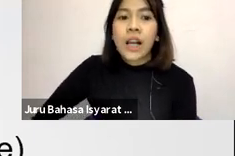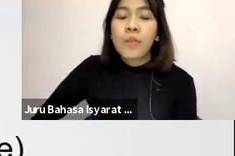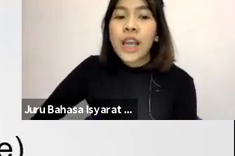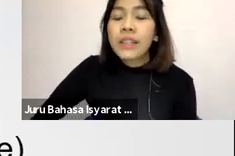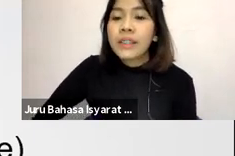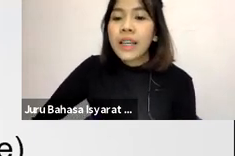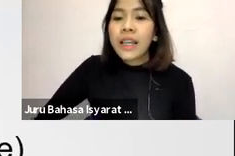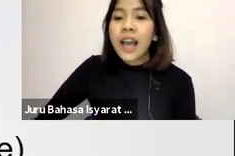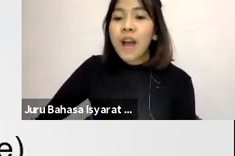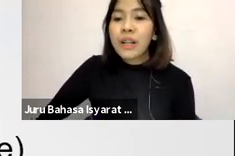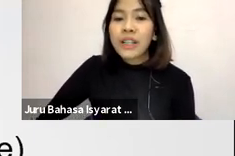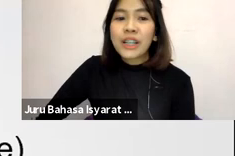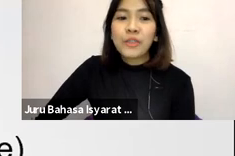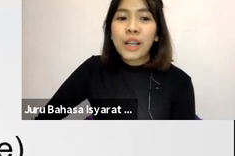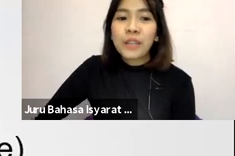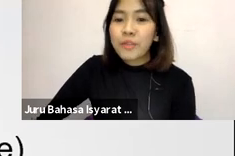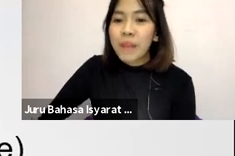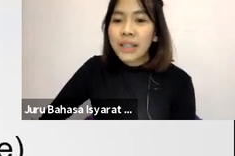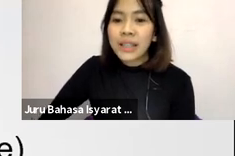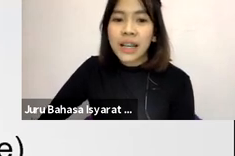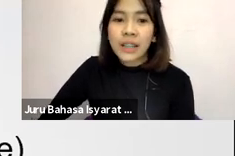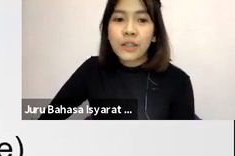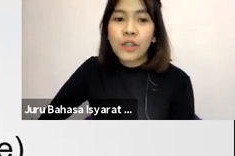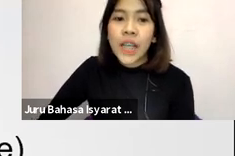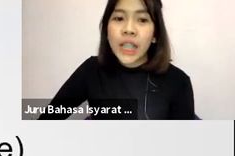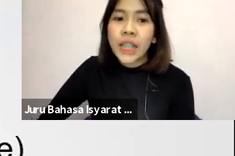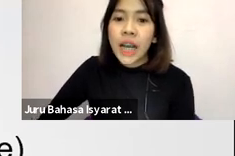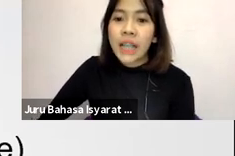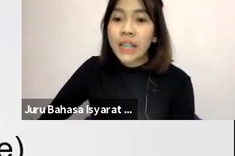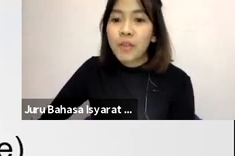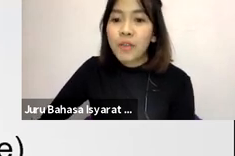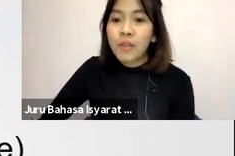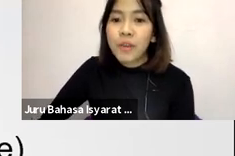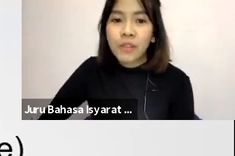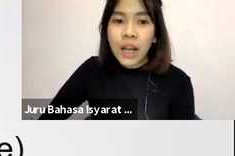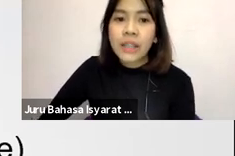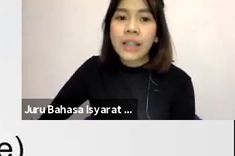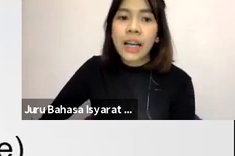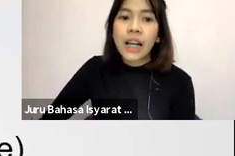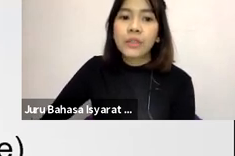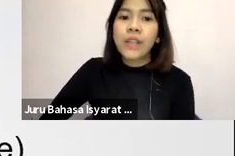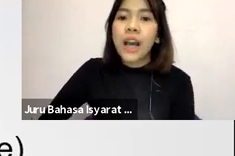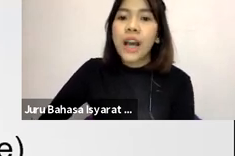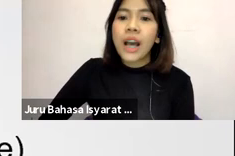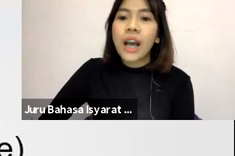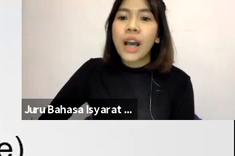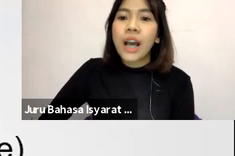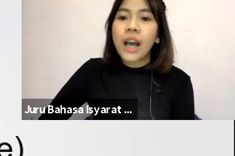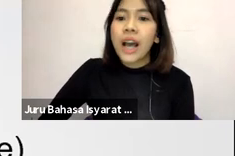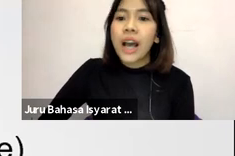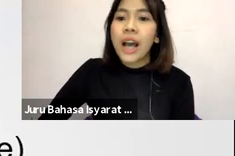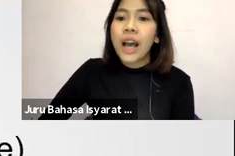kemudian yang awalnya jumlah juru bahasa isyarat di Jogja ini hanya 12v sekarang sudah ada